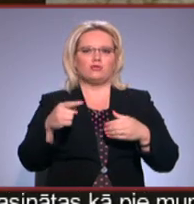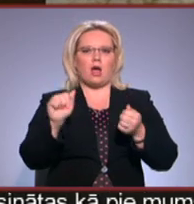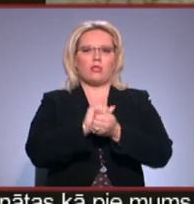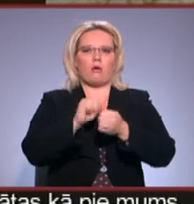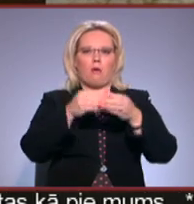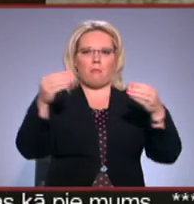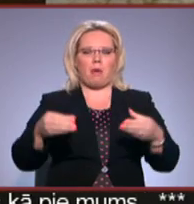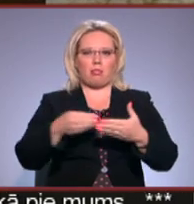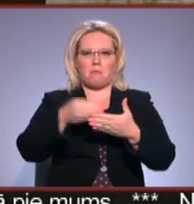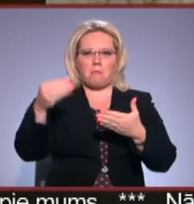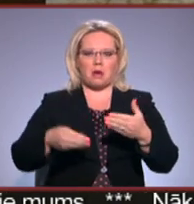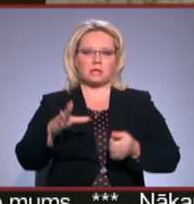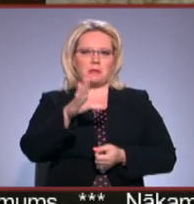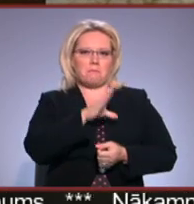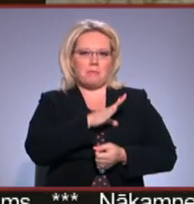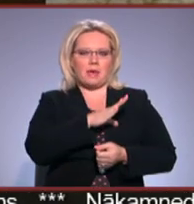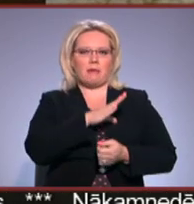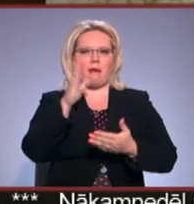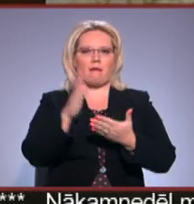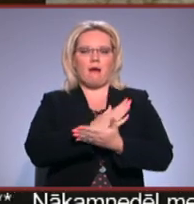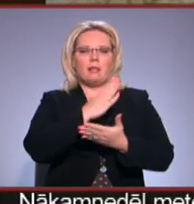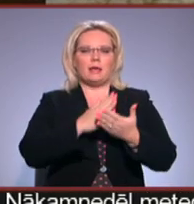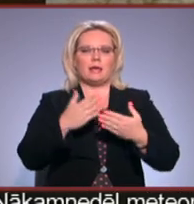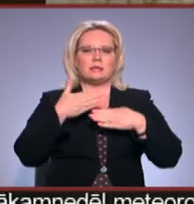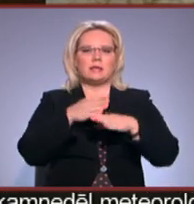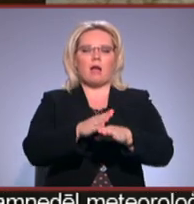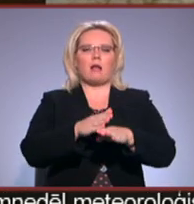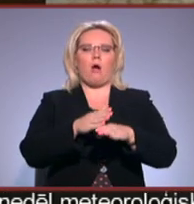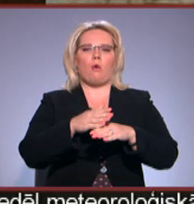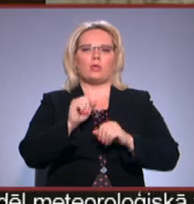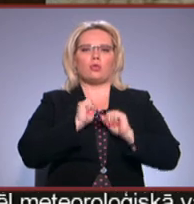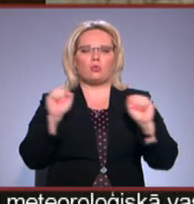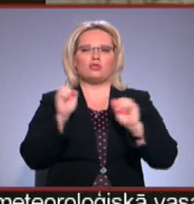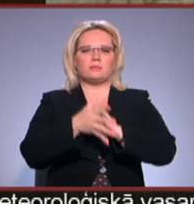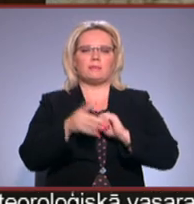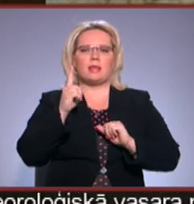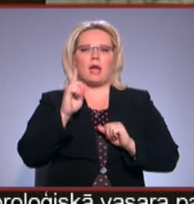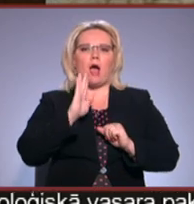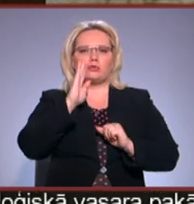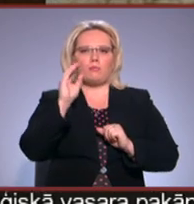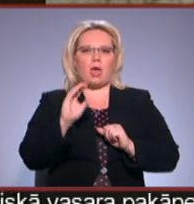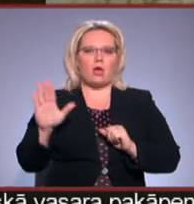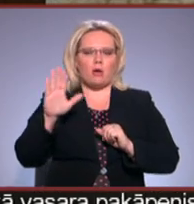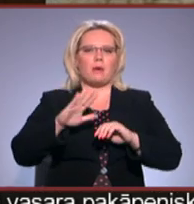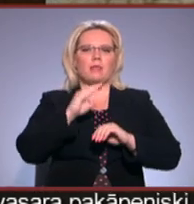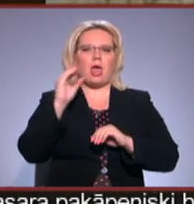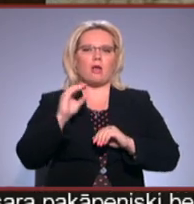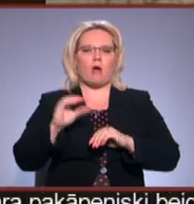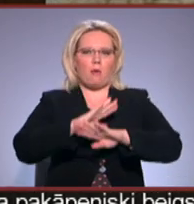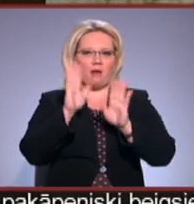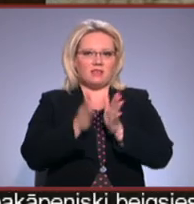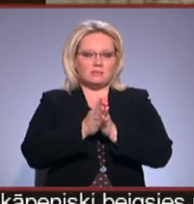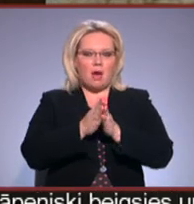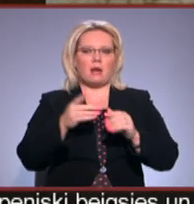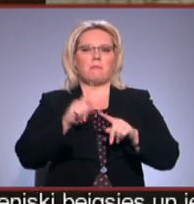bija galīgi sagrauta drošības sistēma ne tikai Austrumeiropā, bet arī Eiropā vispār.